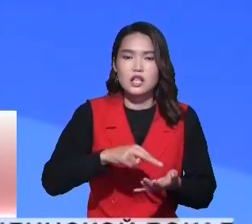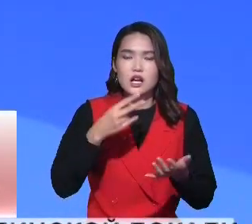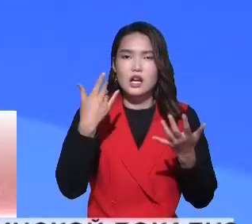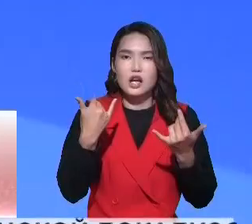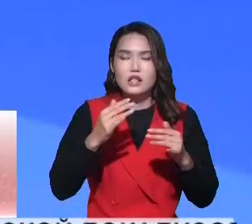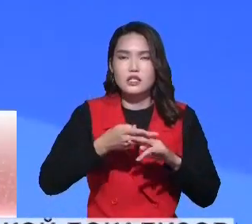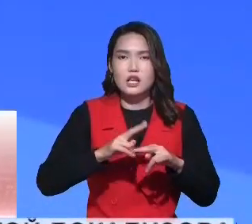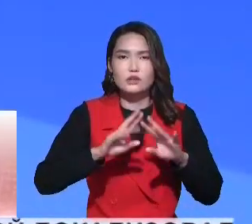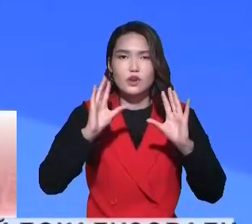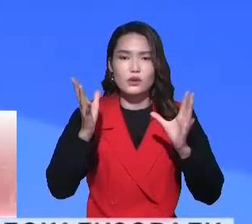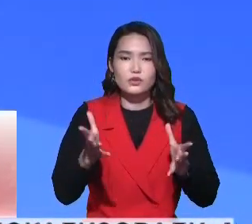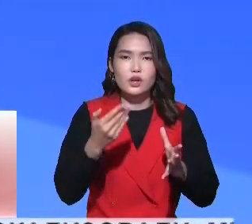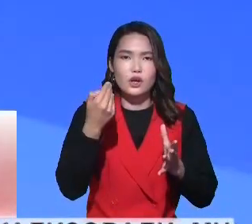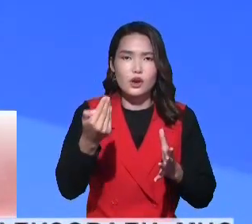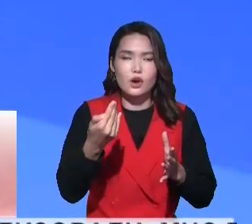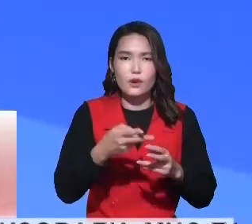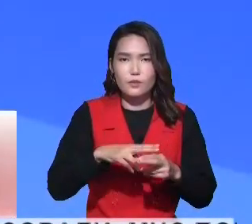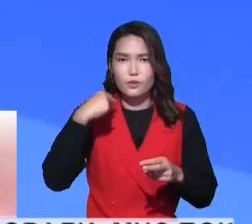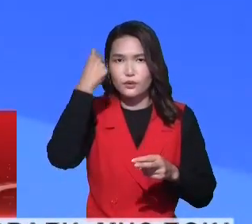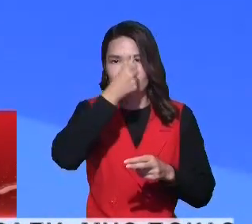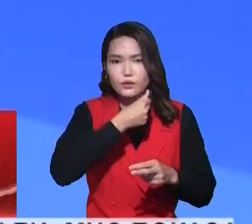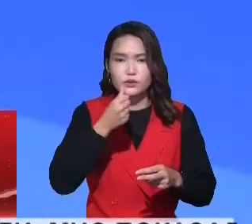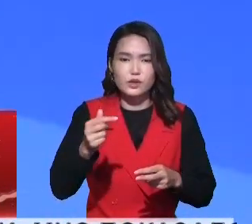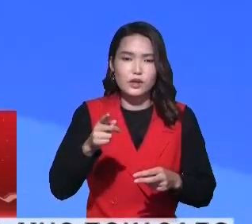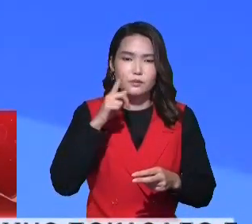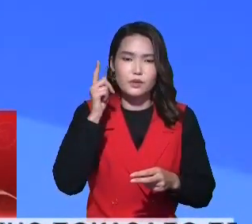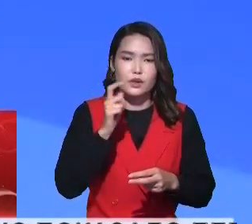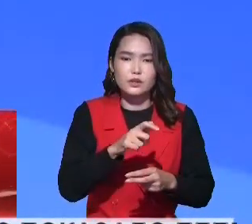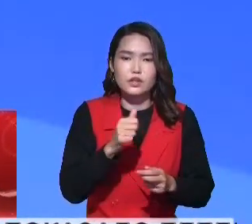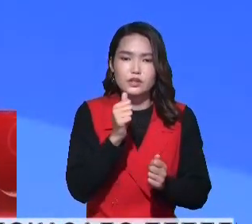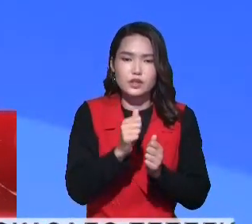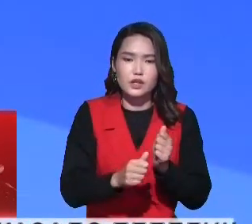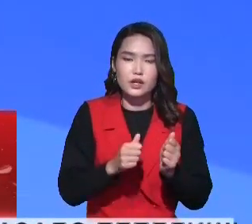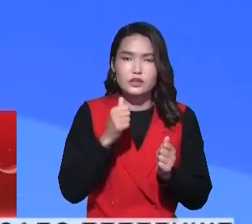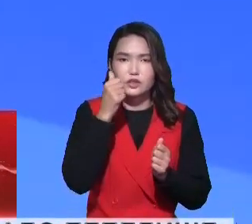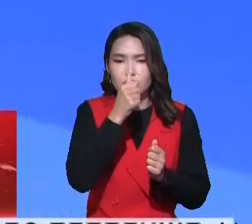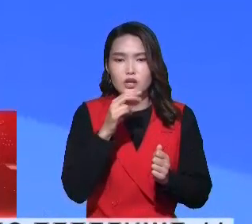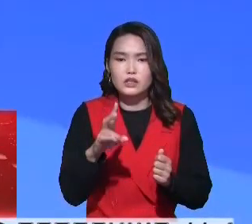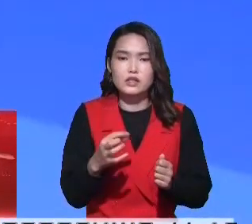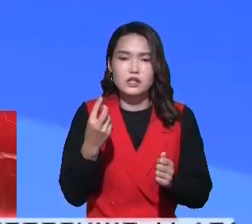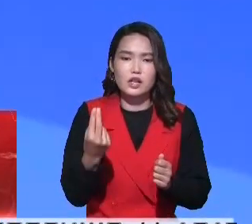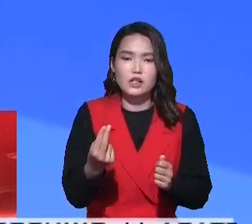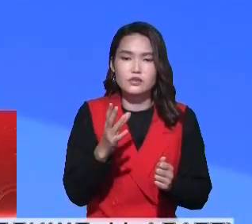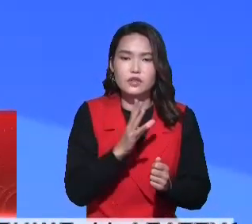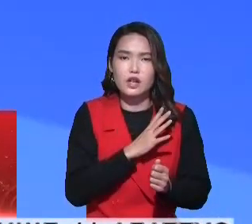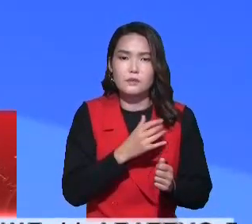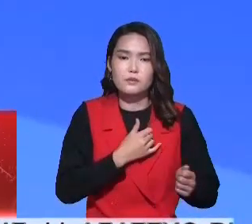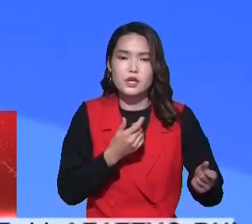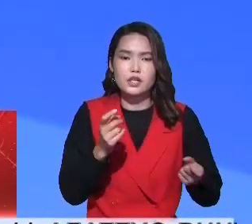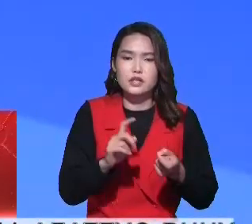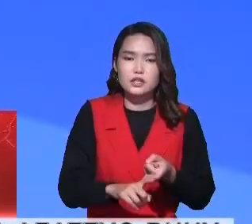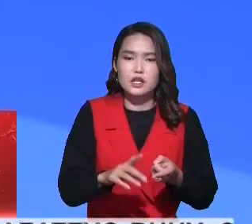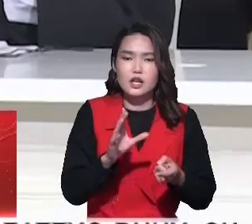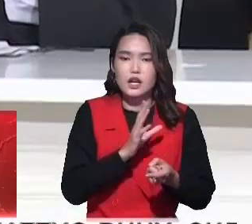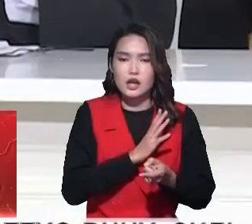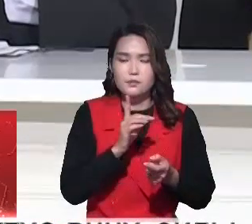ситуации, когда все текущие глобальные вызовы и угрозы переплетены, взаимосвязаны и